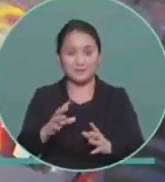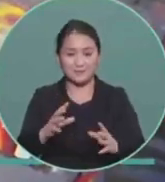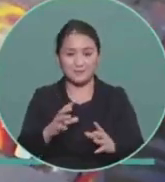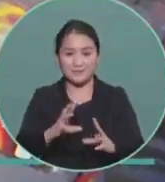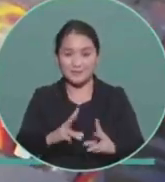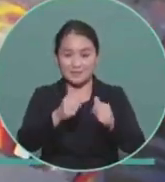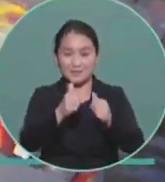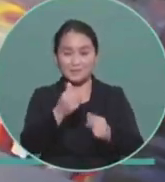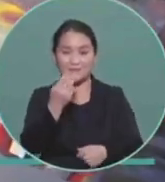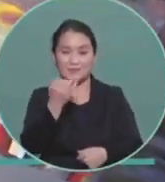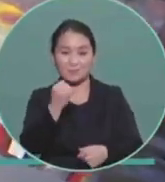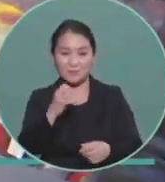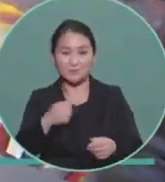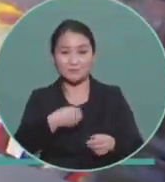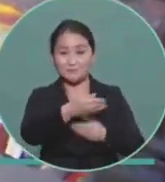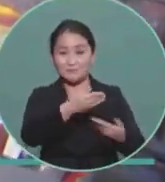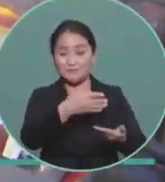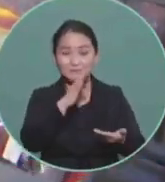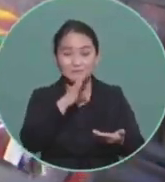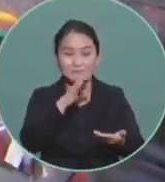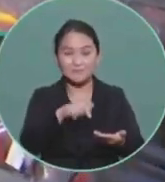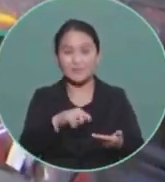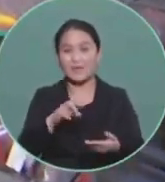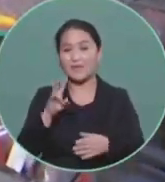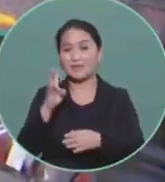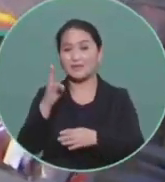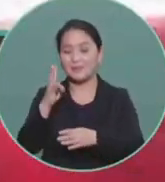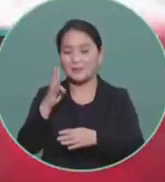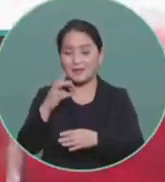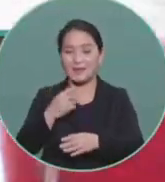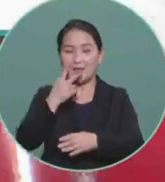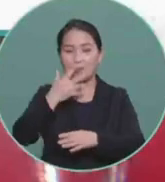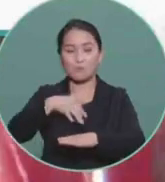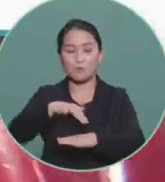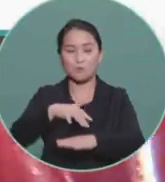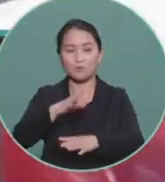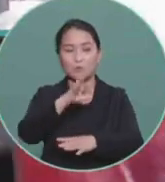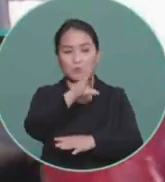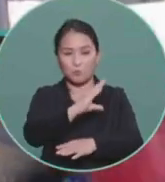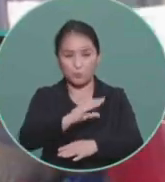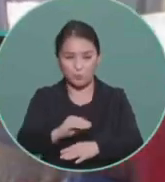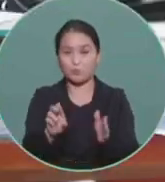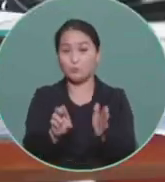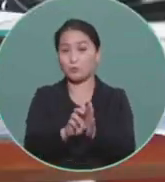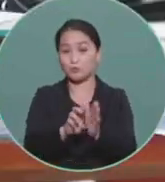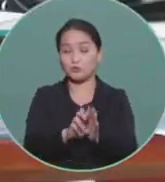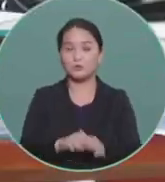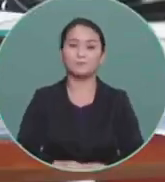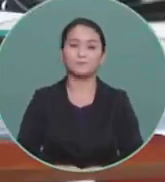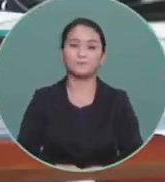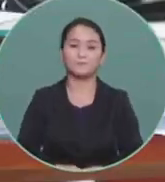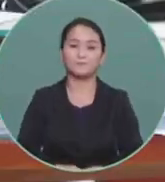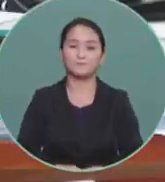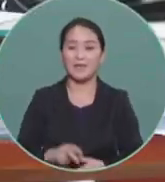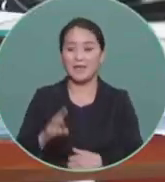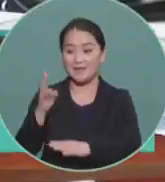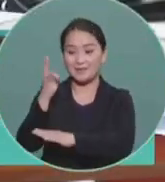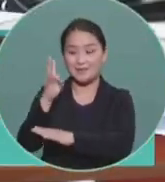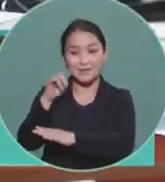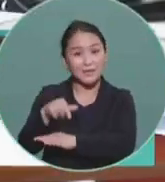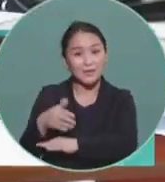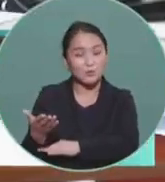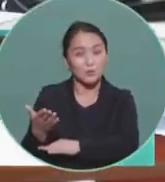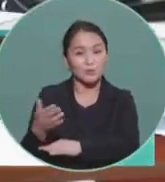шахмал төлшийг хэрэглээд эхэлнэ. Налаахын агарын одоо бохирдол бол тодорхой төвшөнд шууд буураад эхэлнэ гэсэн үг. Налаах нэг